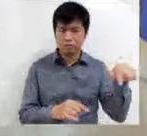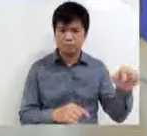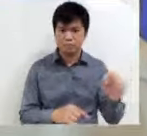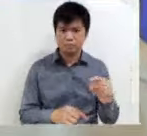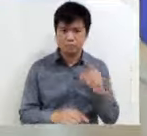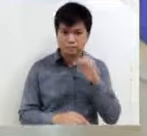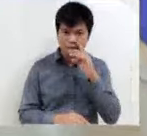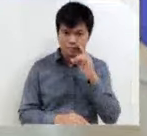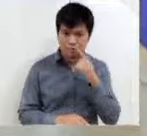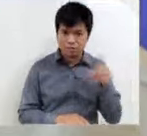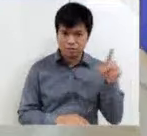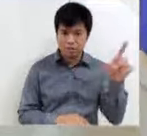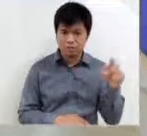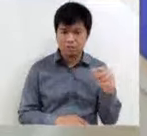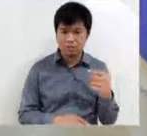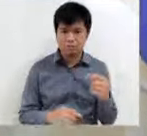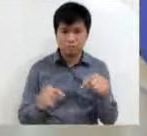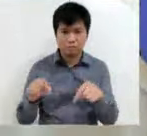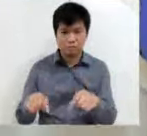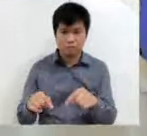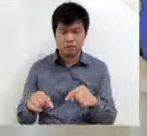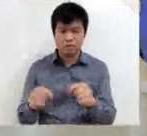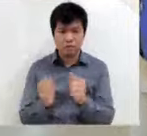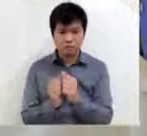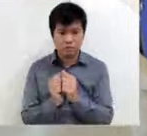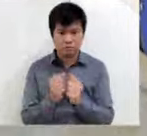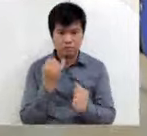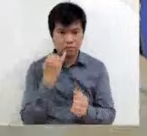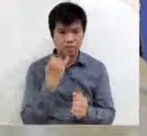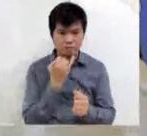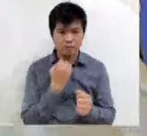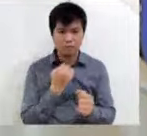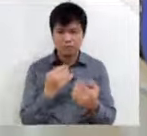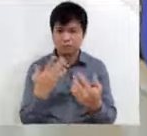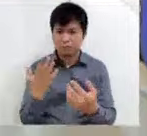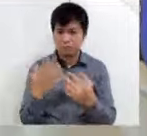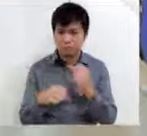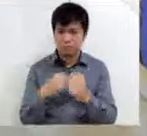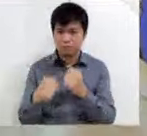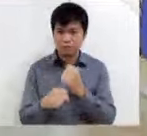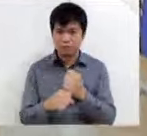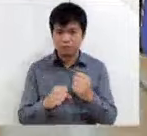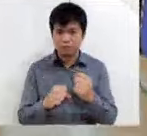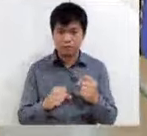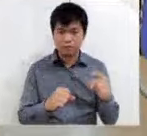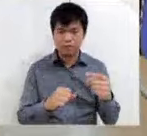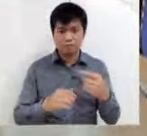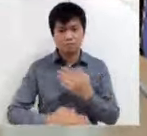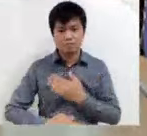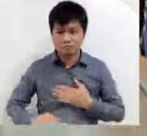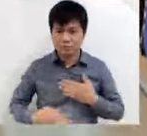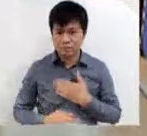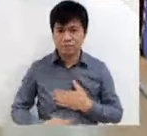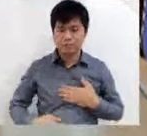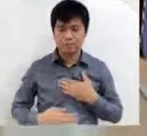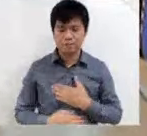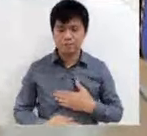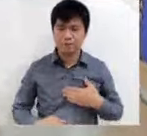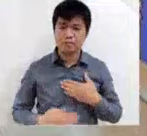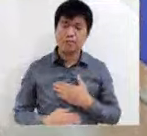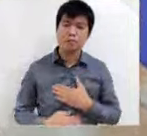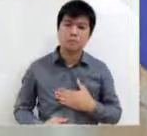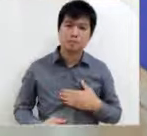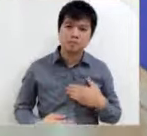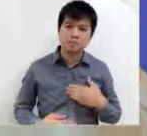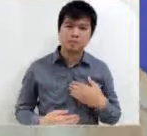kami nagkasama sa Israel na halos 5 years. Nag-enjoy pa lang kami sa mga plano